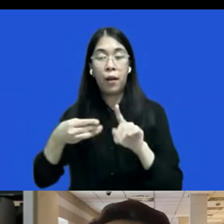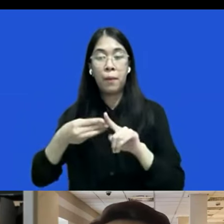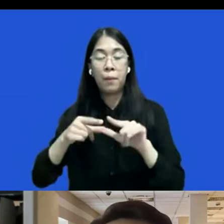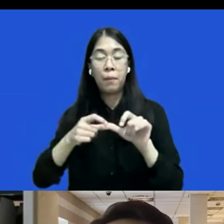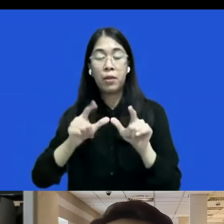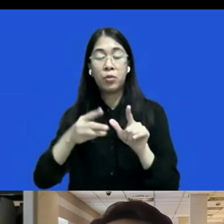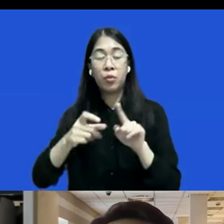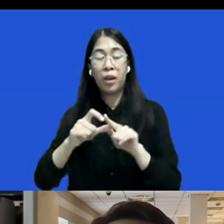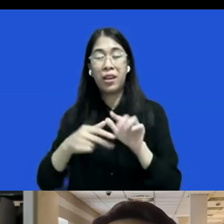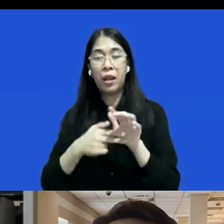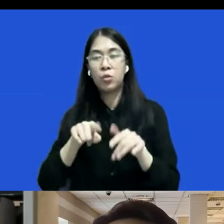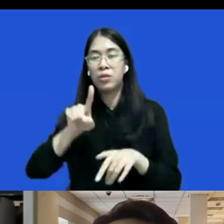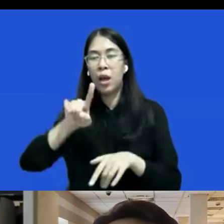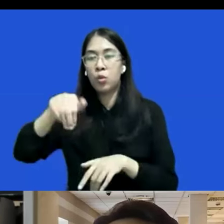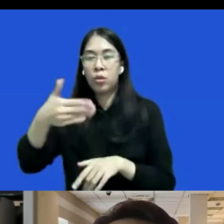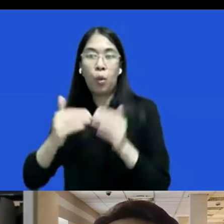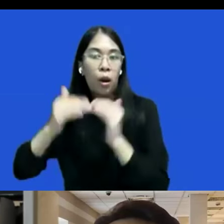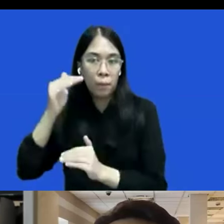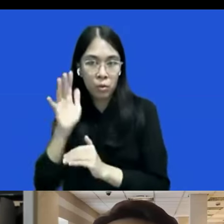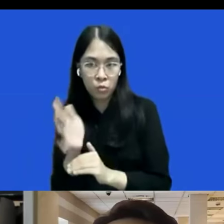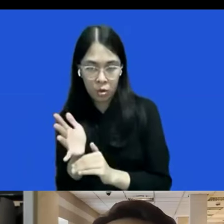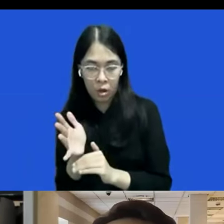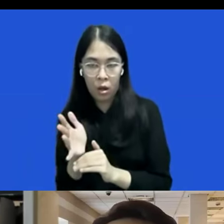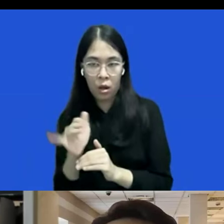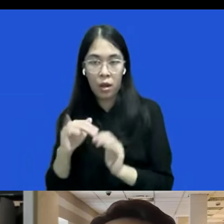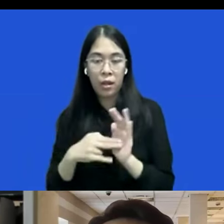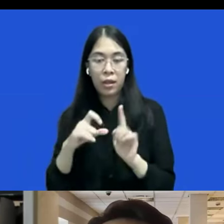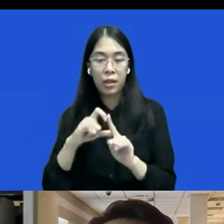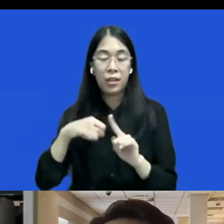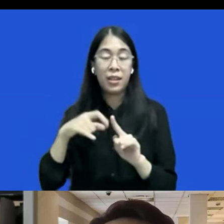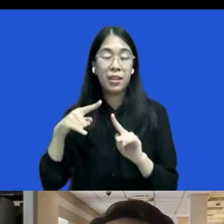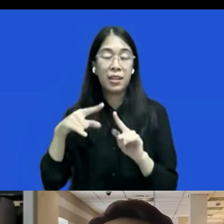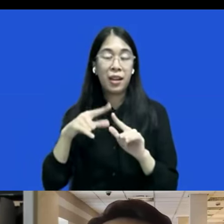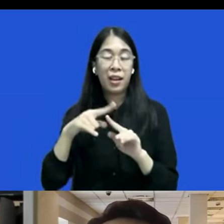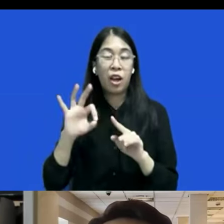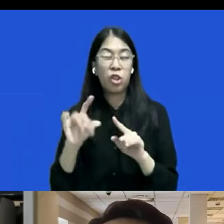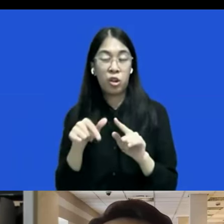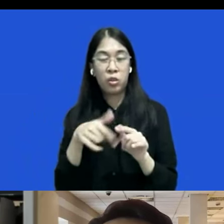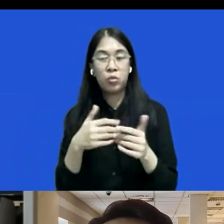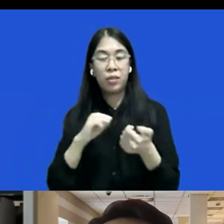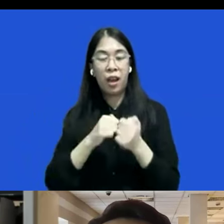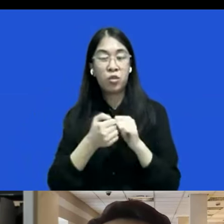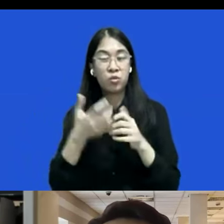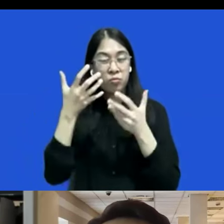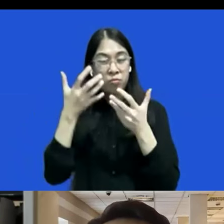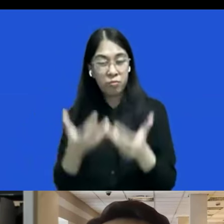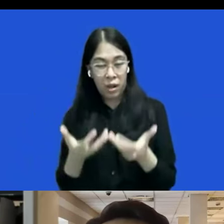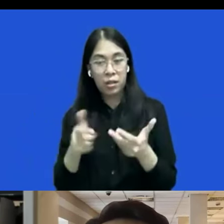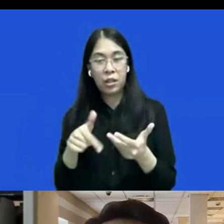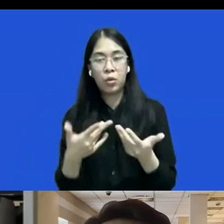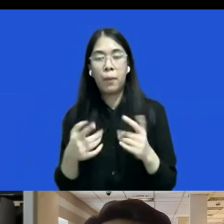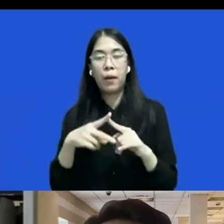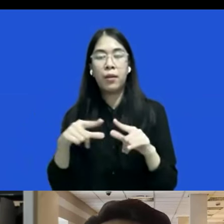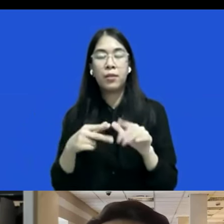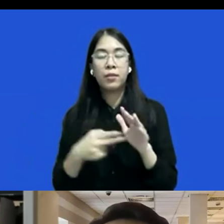dari 1 tahun. Dan indikatornya waktu itu ketika kasus berat ini kasus tindak pidana transnasional, gitu